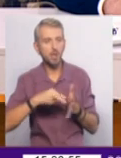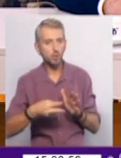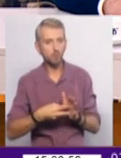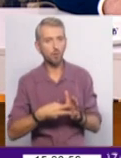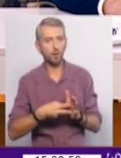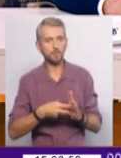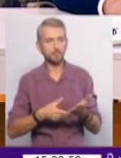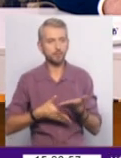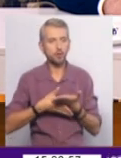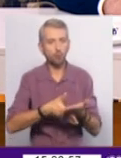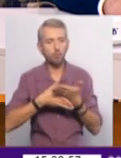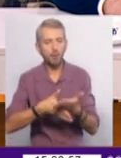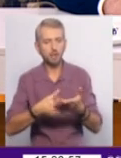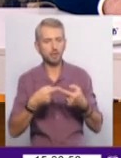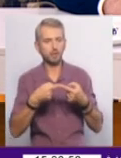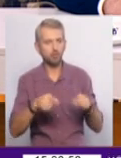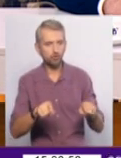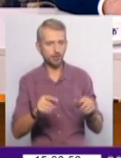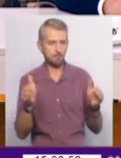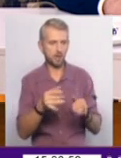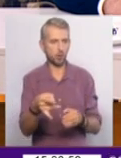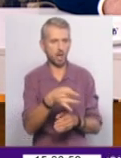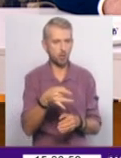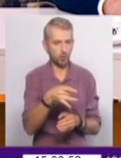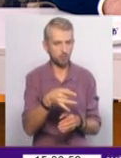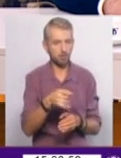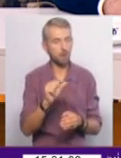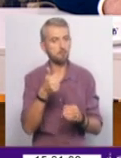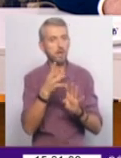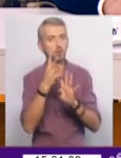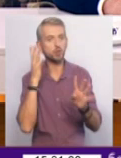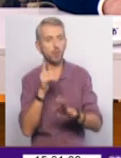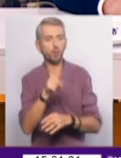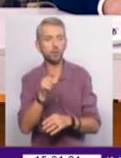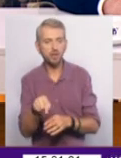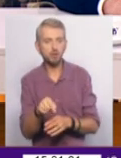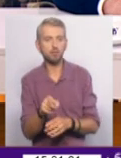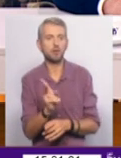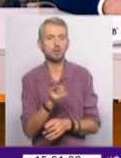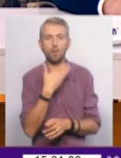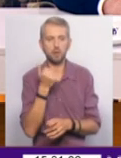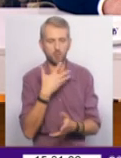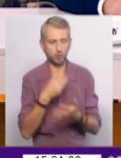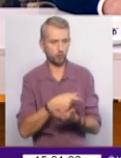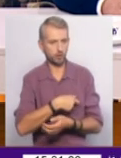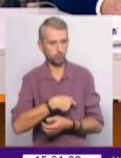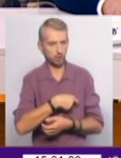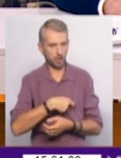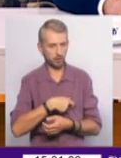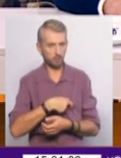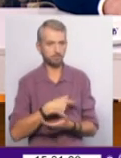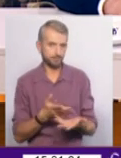таки допомагати іншим мікрорайонам, а в першу чергу тим, які не мають свого депутата, які,